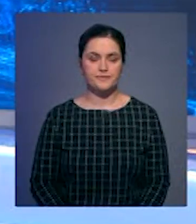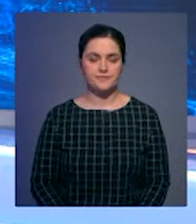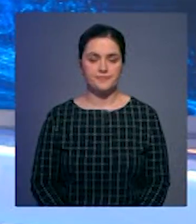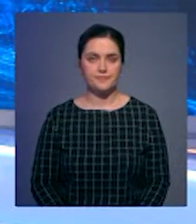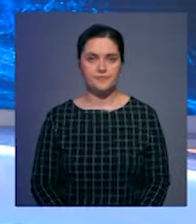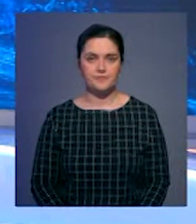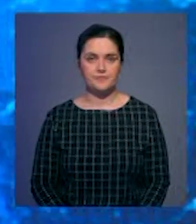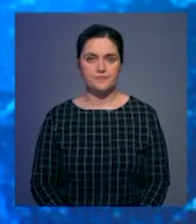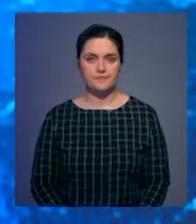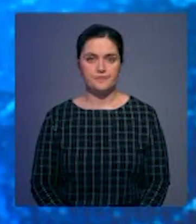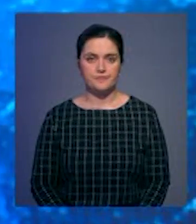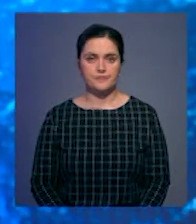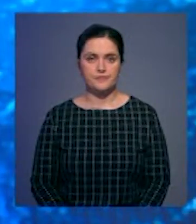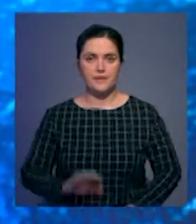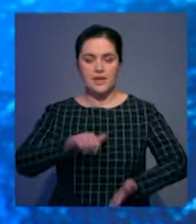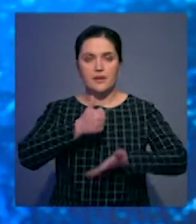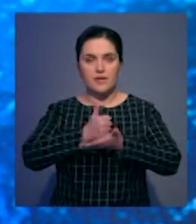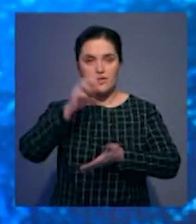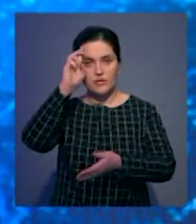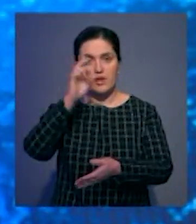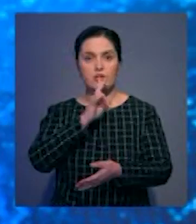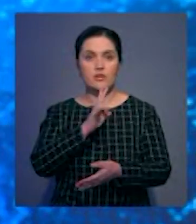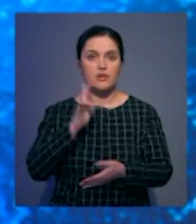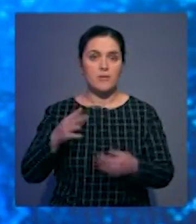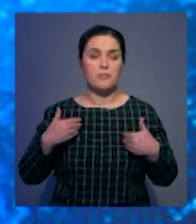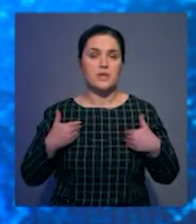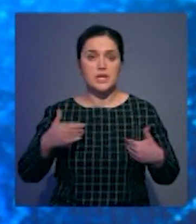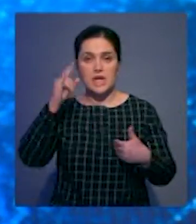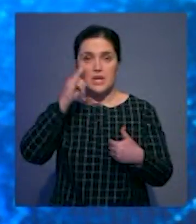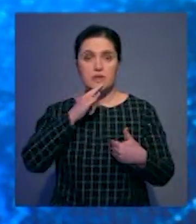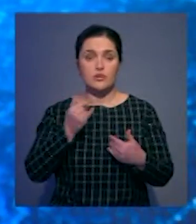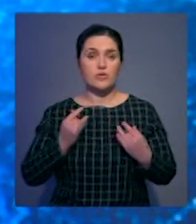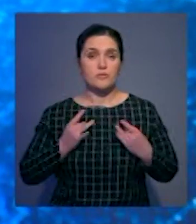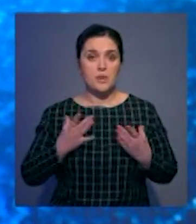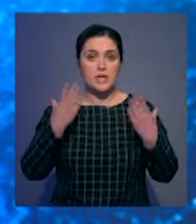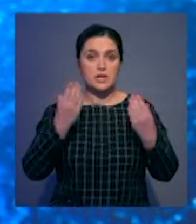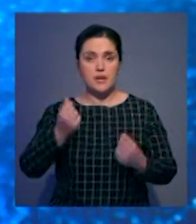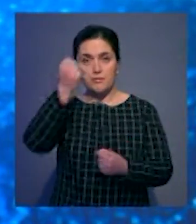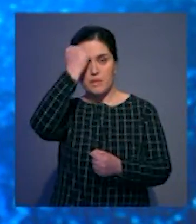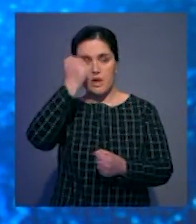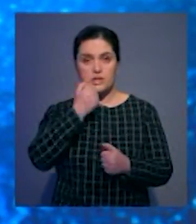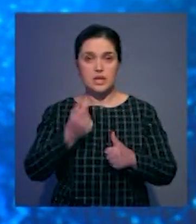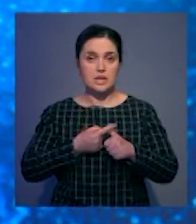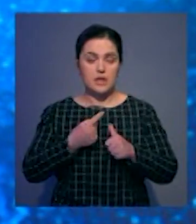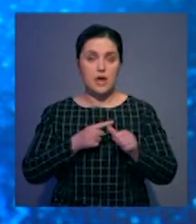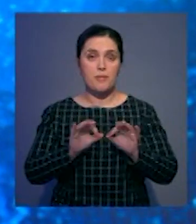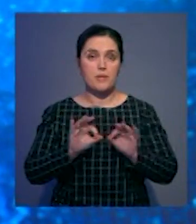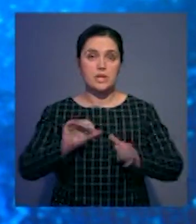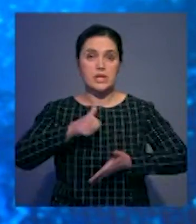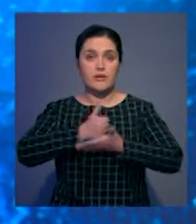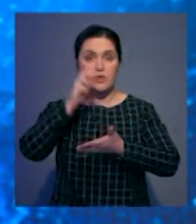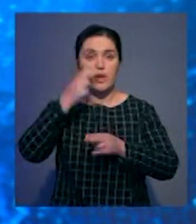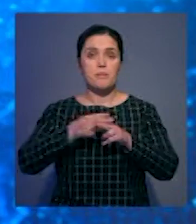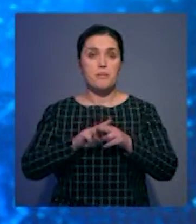вечер. Глава государства Нурсултан Назарбаев поздравил казахстанцев с Днем Благодарности. По словам президента, этот